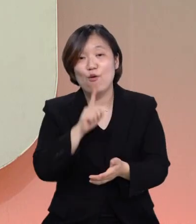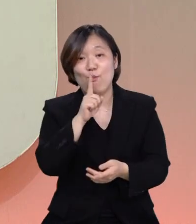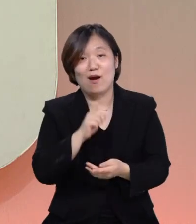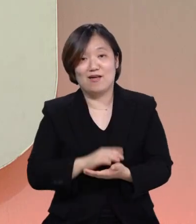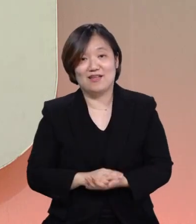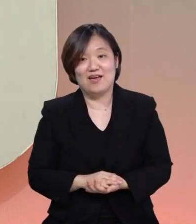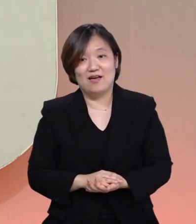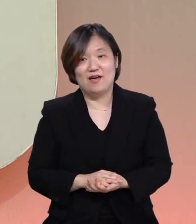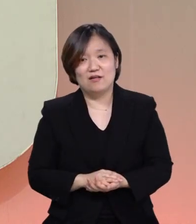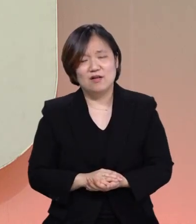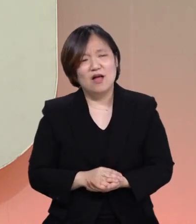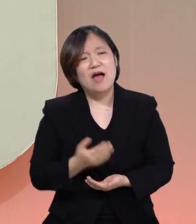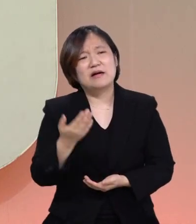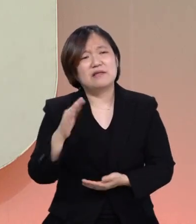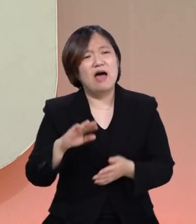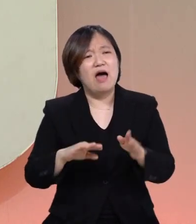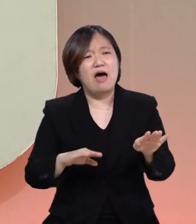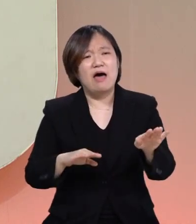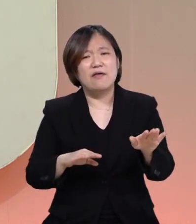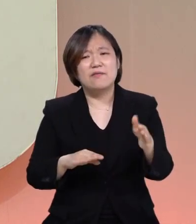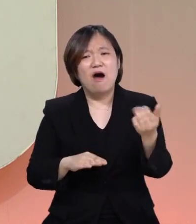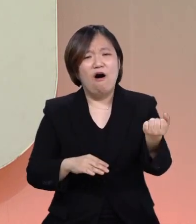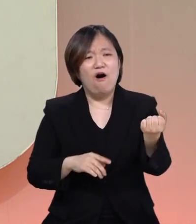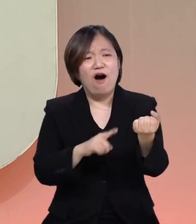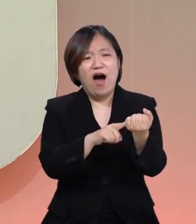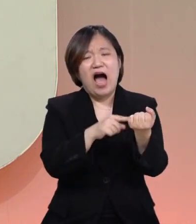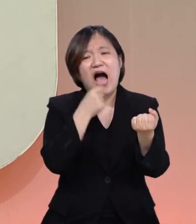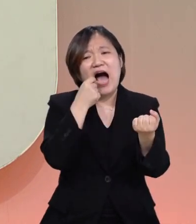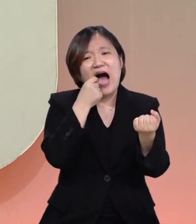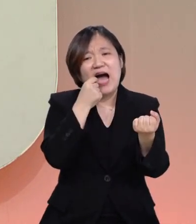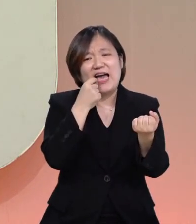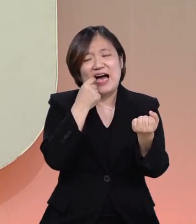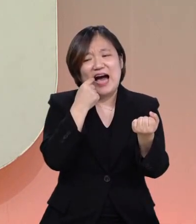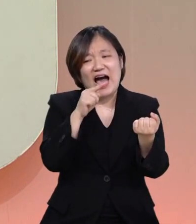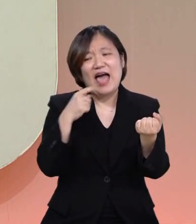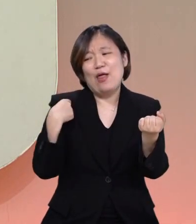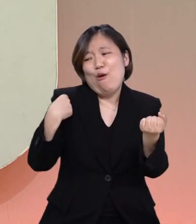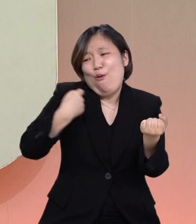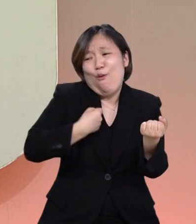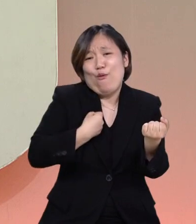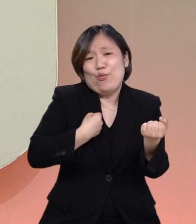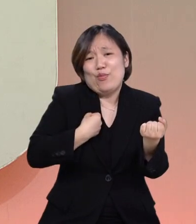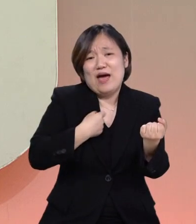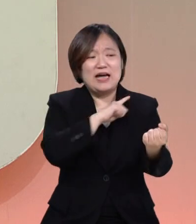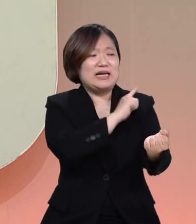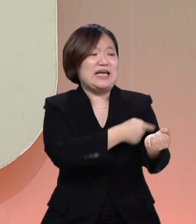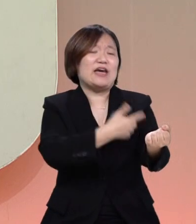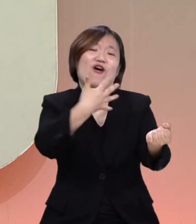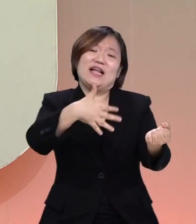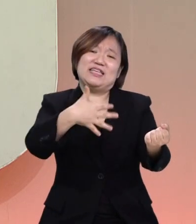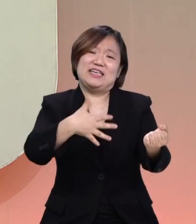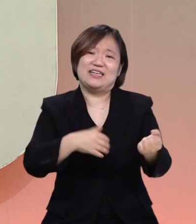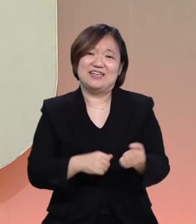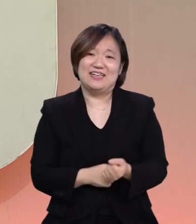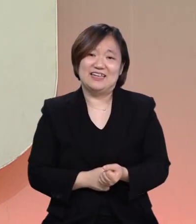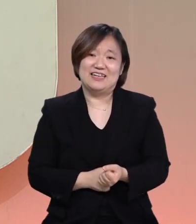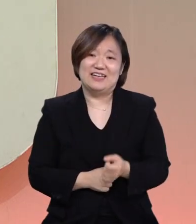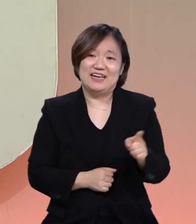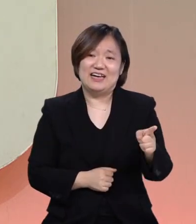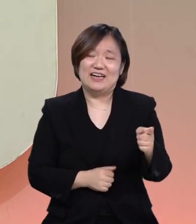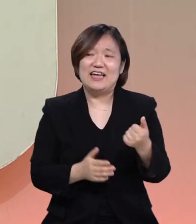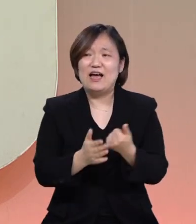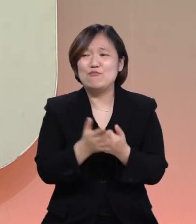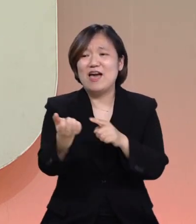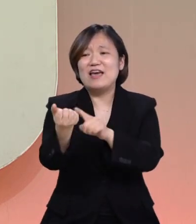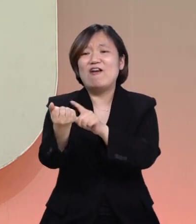말씀이 너는 아직 하얀 호스를 입을 때가 아니다 아직은 그러니까이